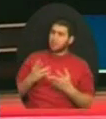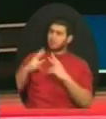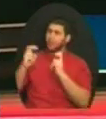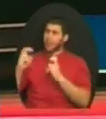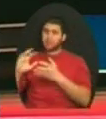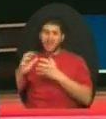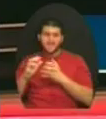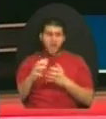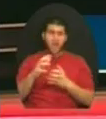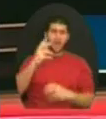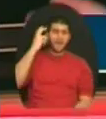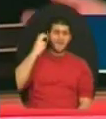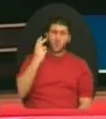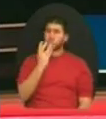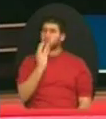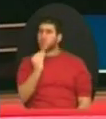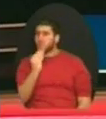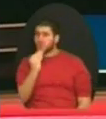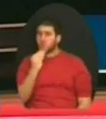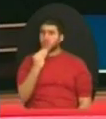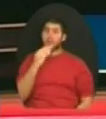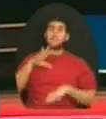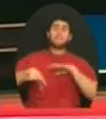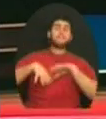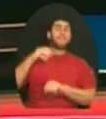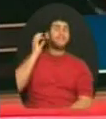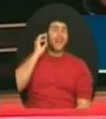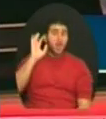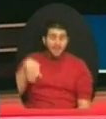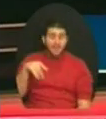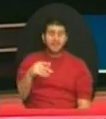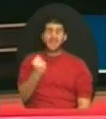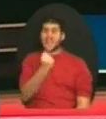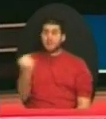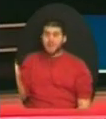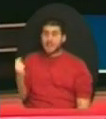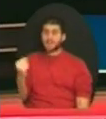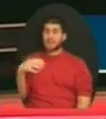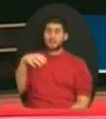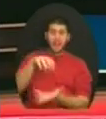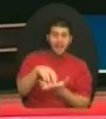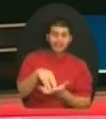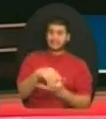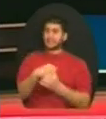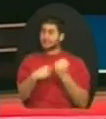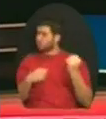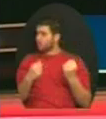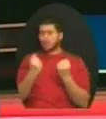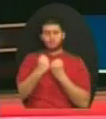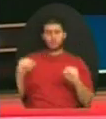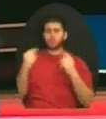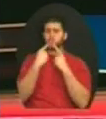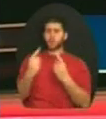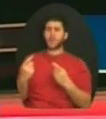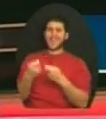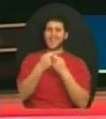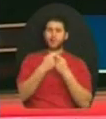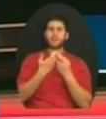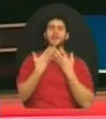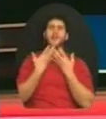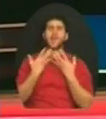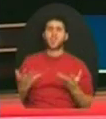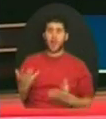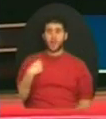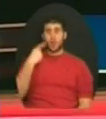ומהכפר וערביות ויהודיות ומתנחלות וימניות ומרכז ושמאל וכדומה. הם באו בארגון מאוד מאוד גדול.